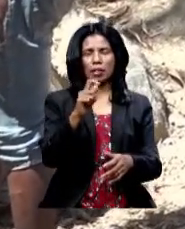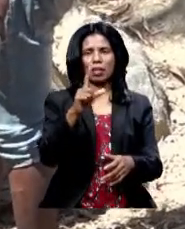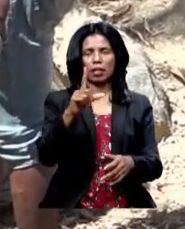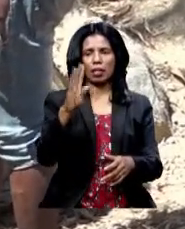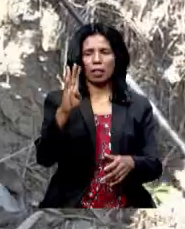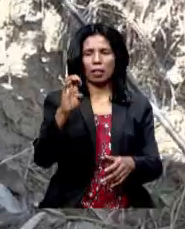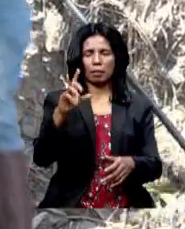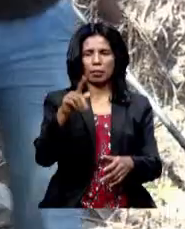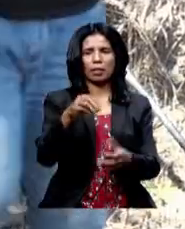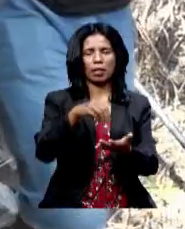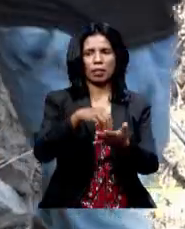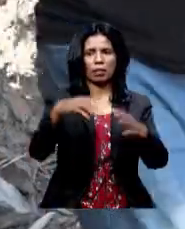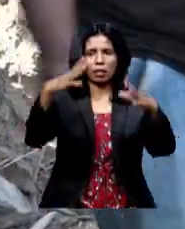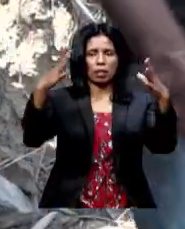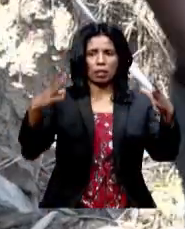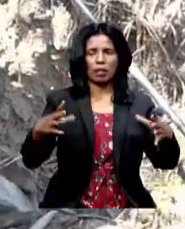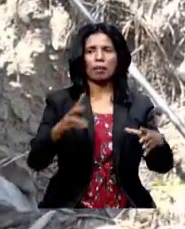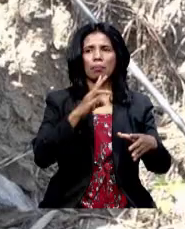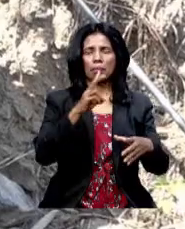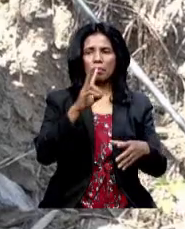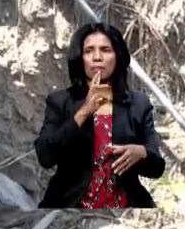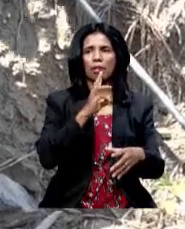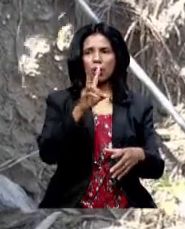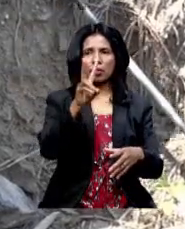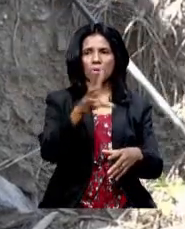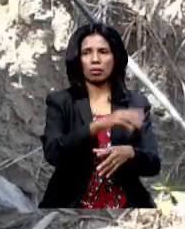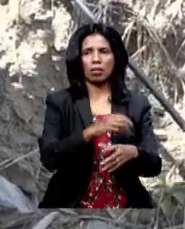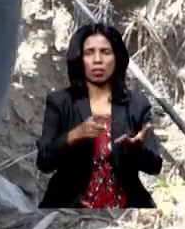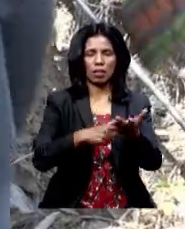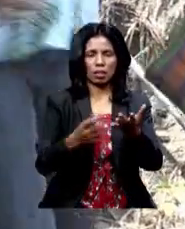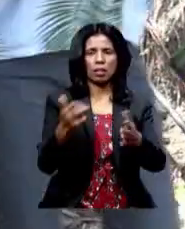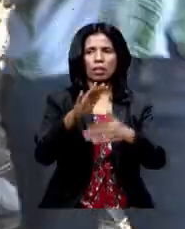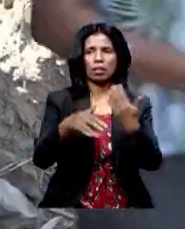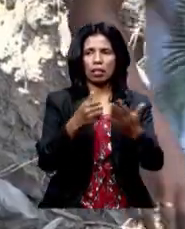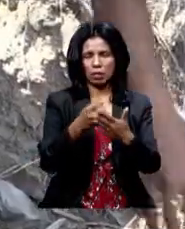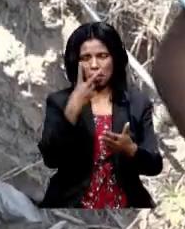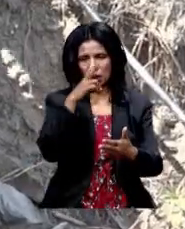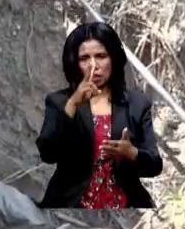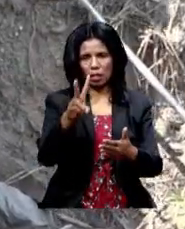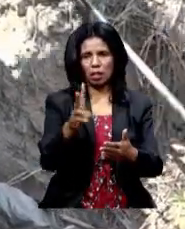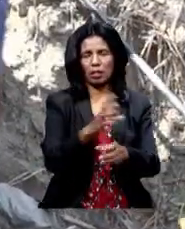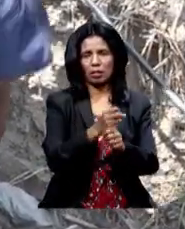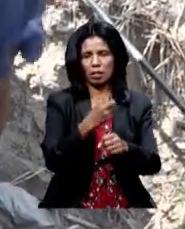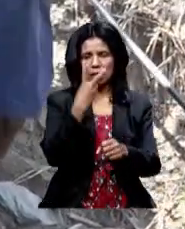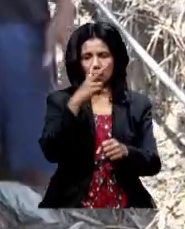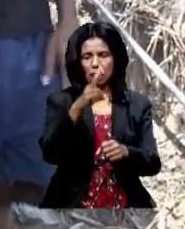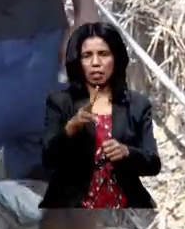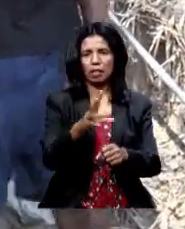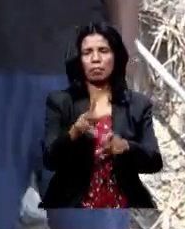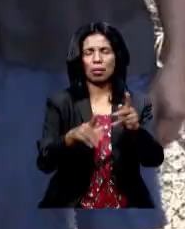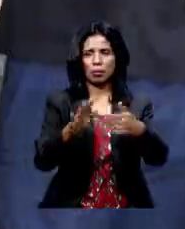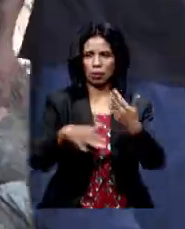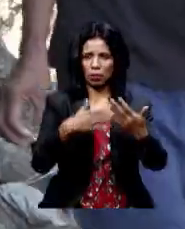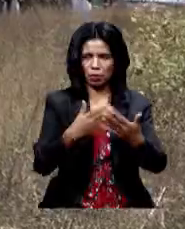ona tangki berua ia terminal bekoranian no tekniku sira halo survei kode halo kanalizasaun ba komunidade